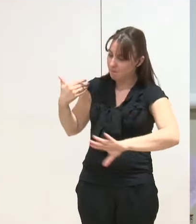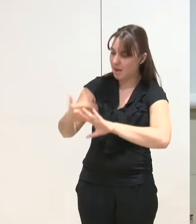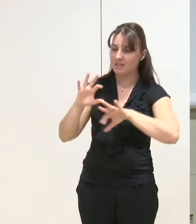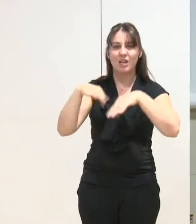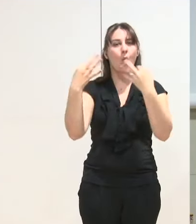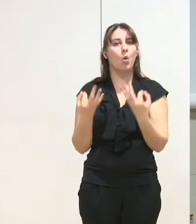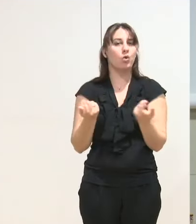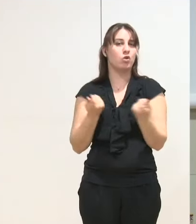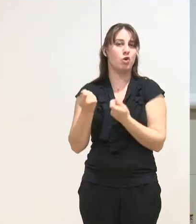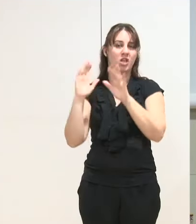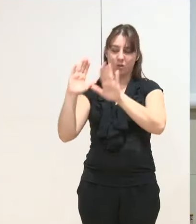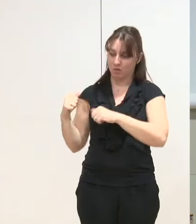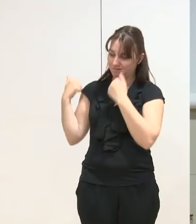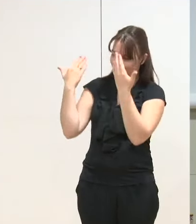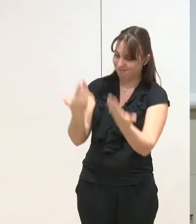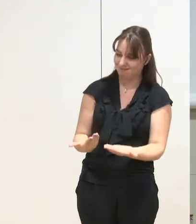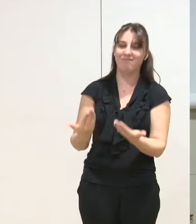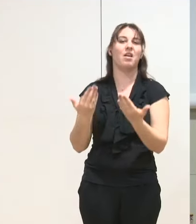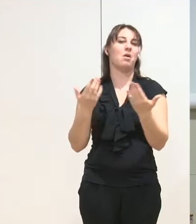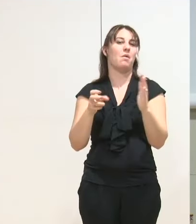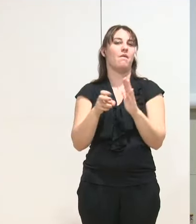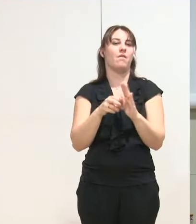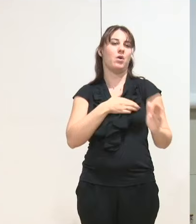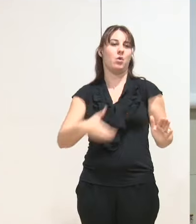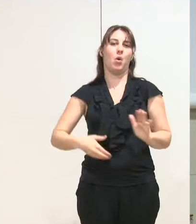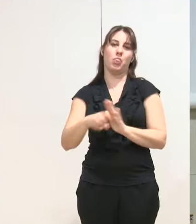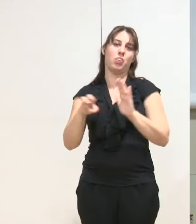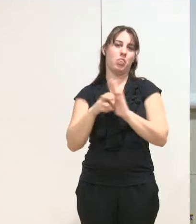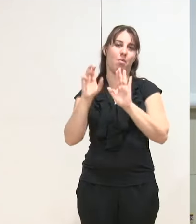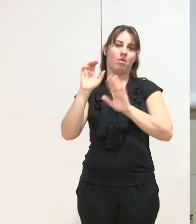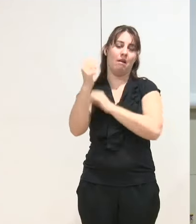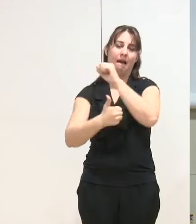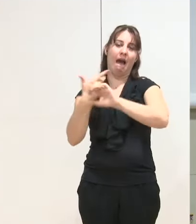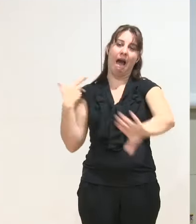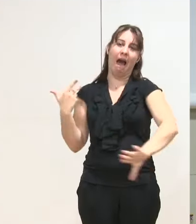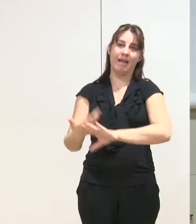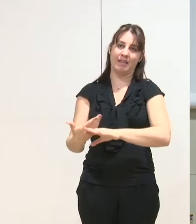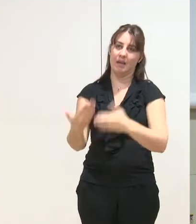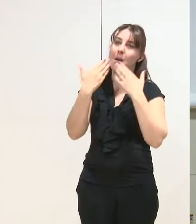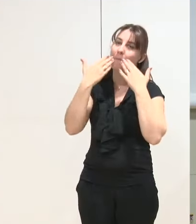qui ont accompagné les comptes administratifs de la ville de Grenoble pendant toutes ces années merci